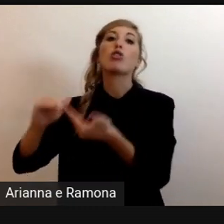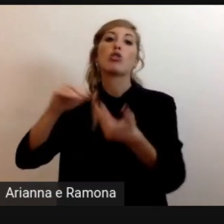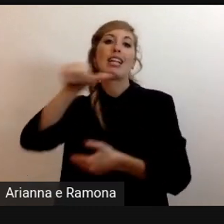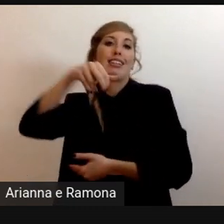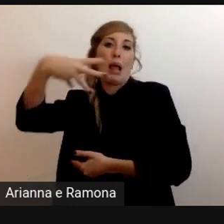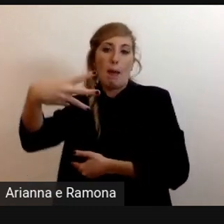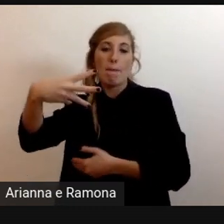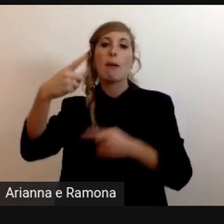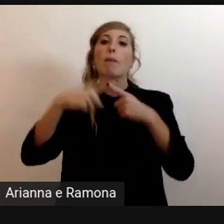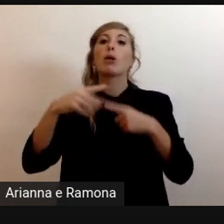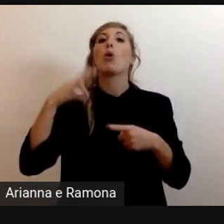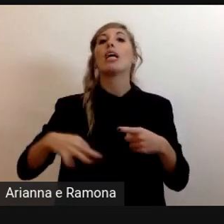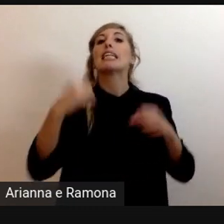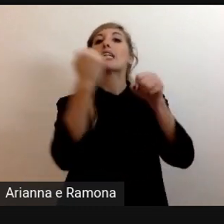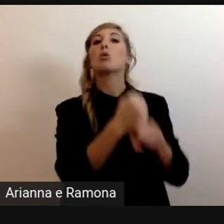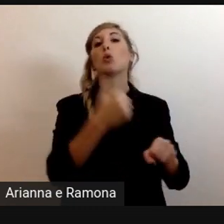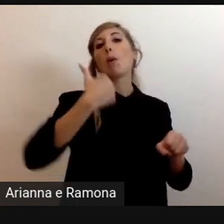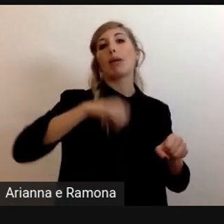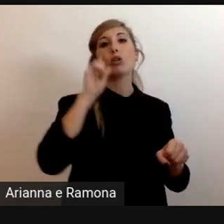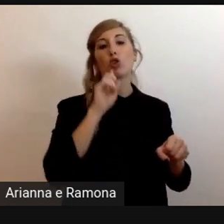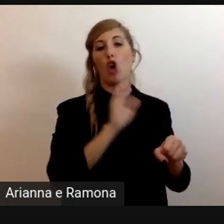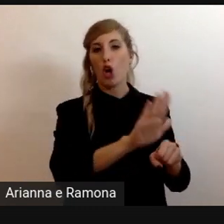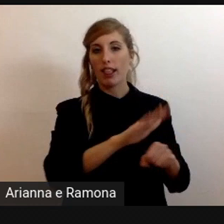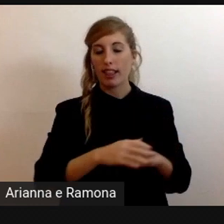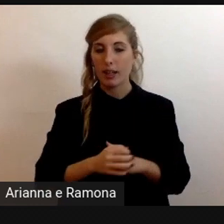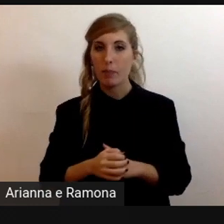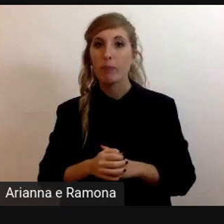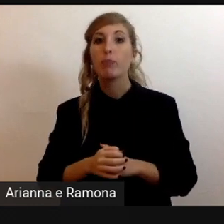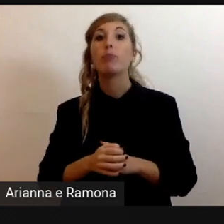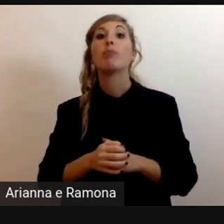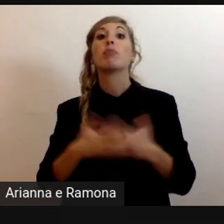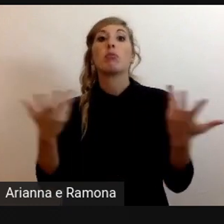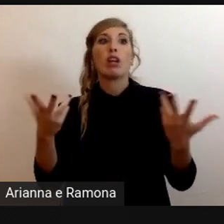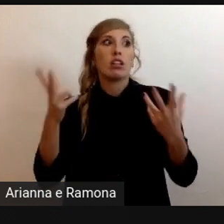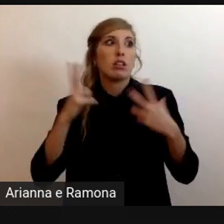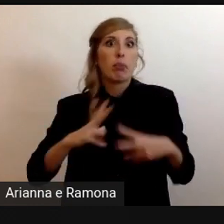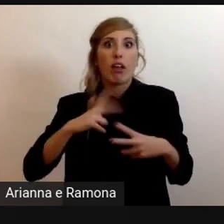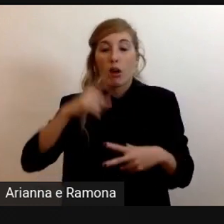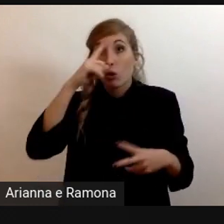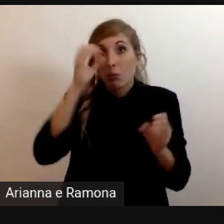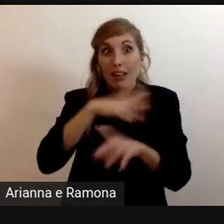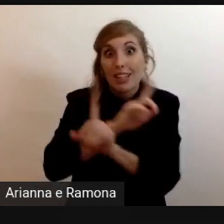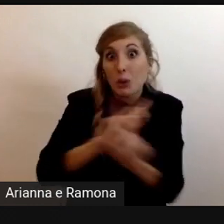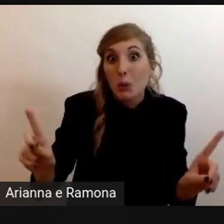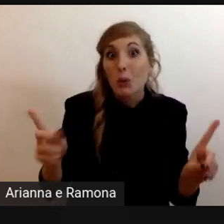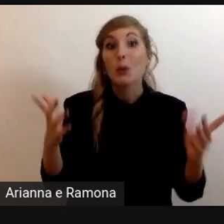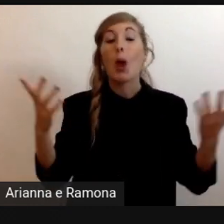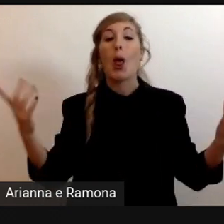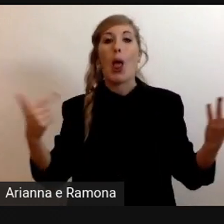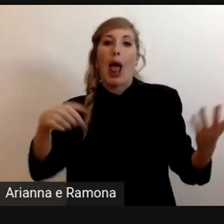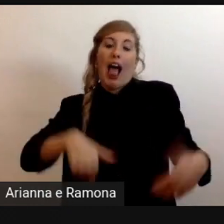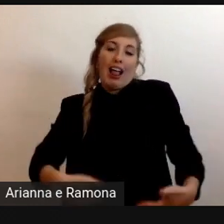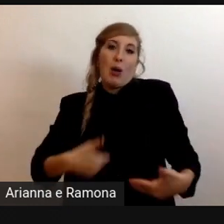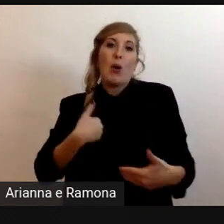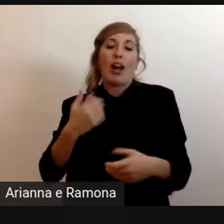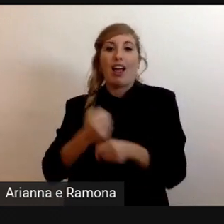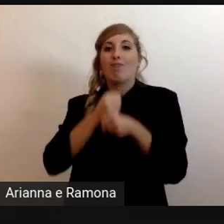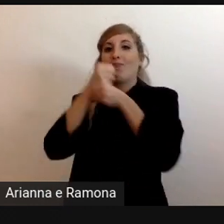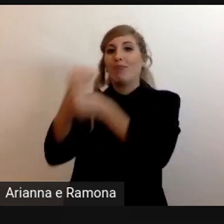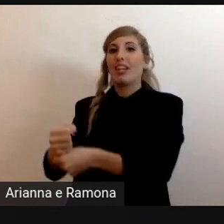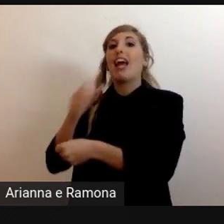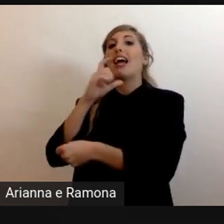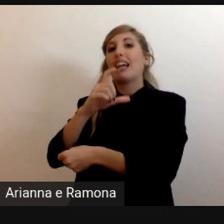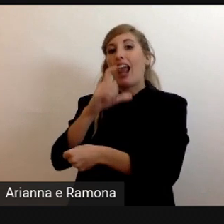e dell'istituto che io dei sordi ne disperate non ha dimenticato nessuno lascia adesso la parola a cloud